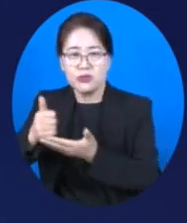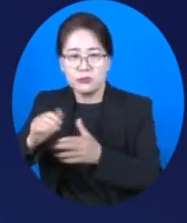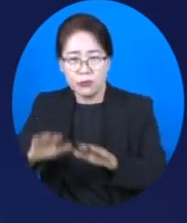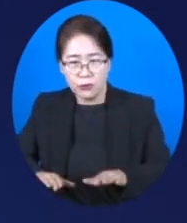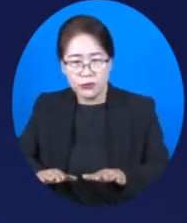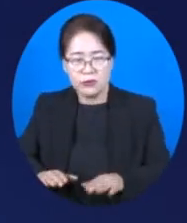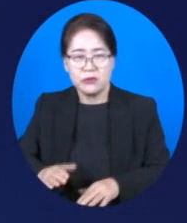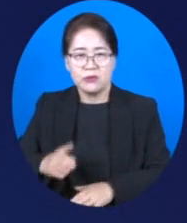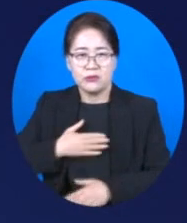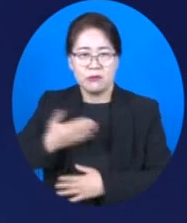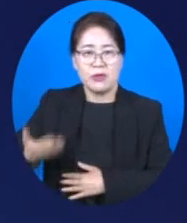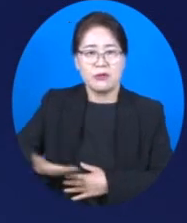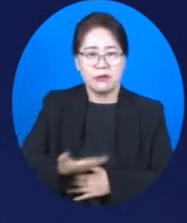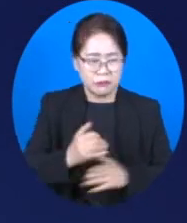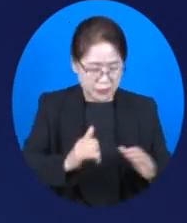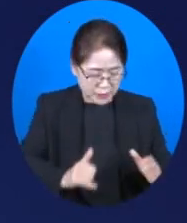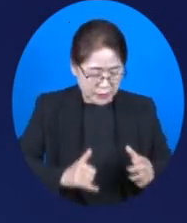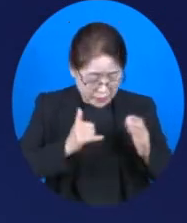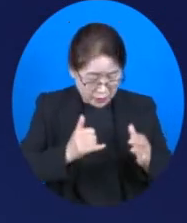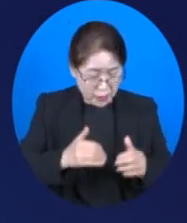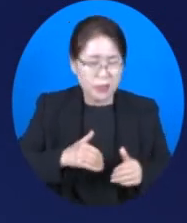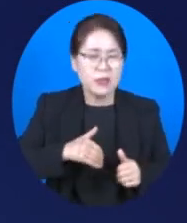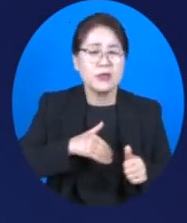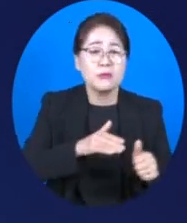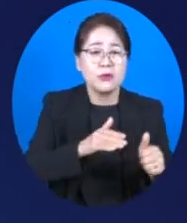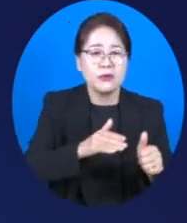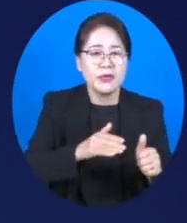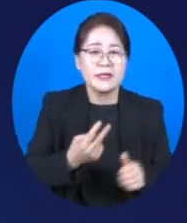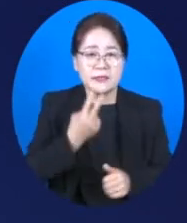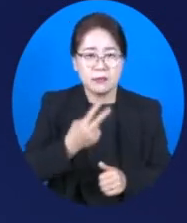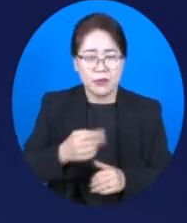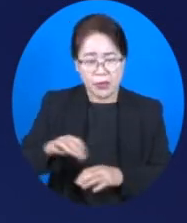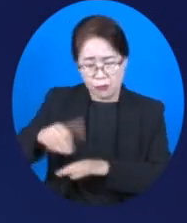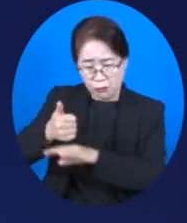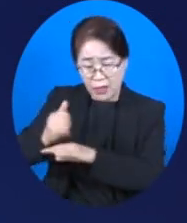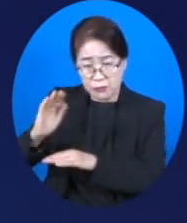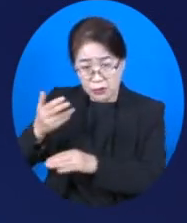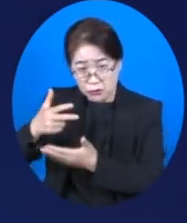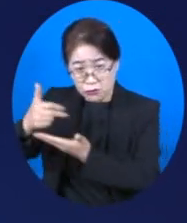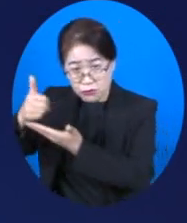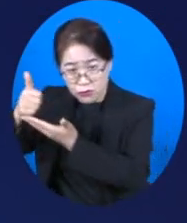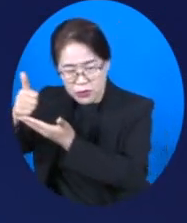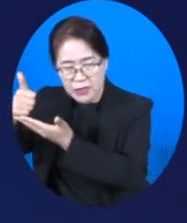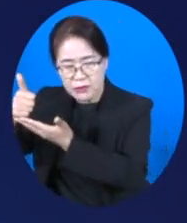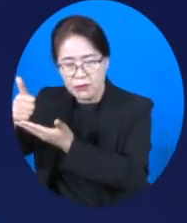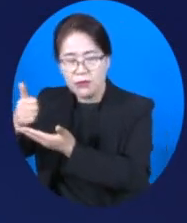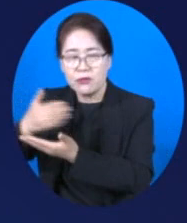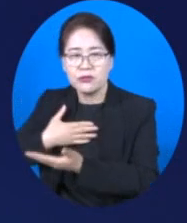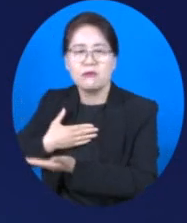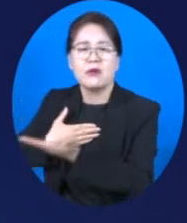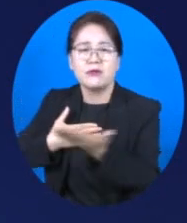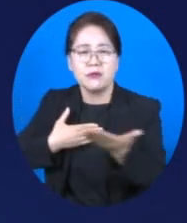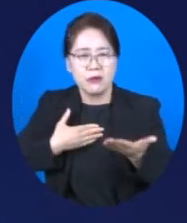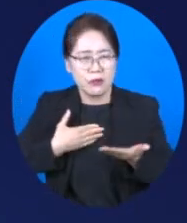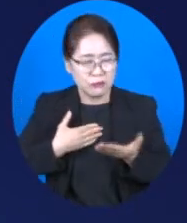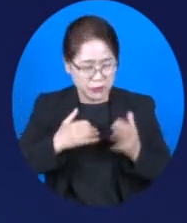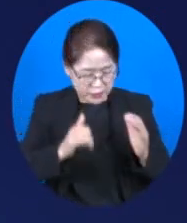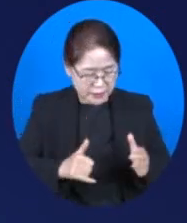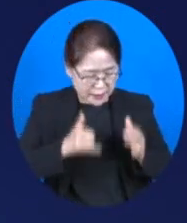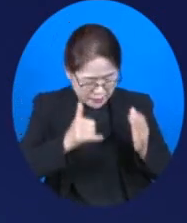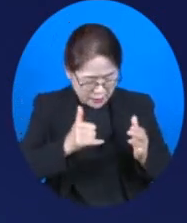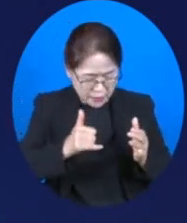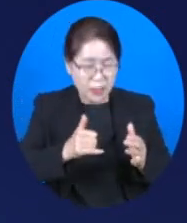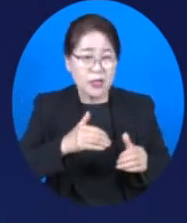저와 여러분을 이 세상 가운데 보내신 것입니다. 생명의 왕 되신 주님께서 저와 여러분을 이 세상